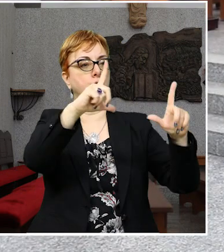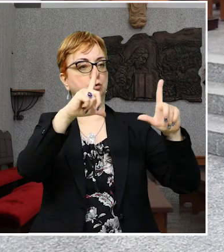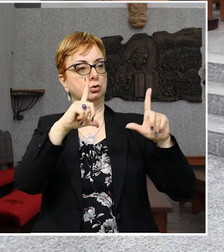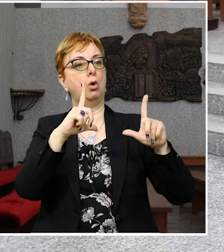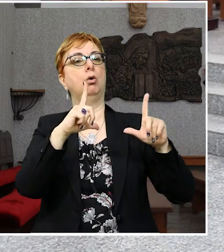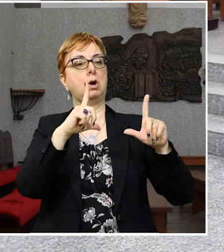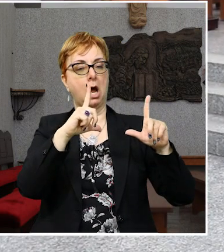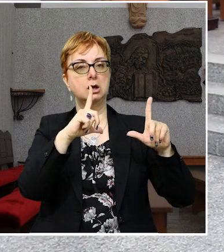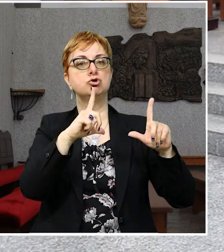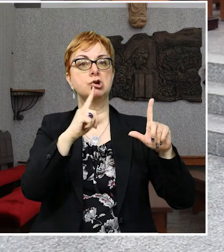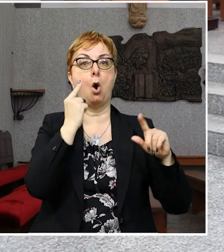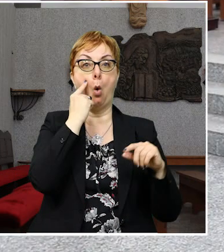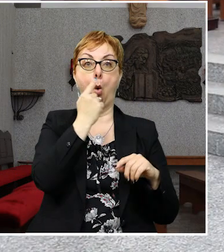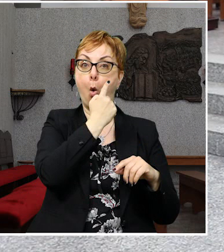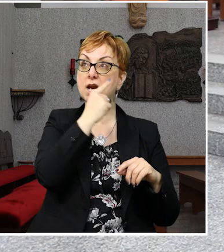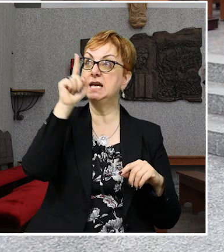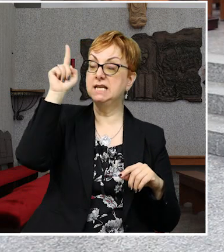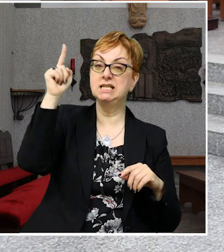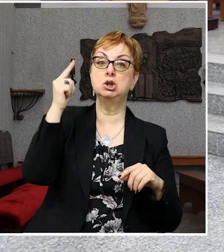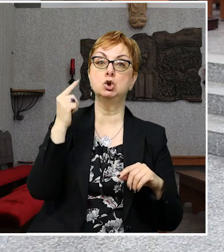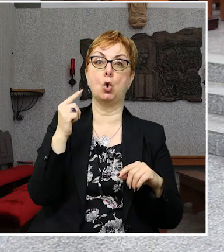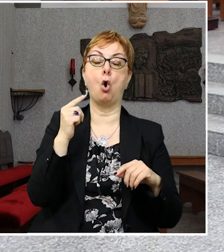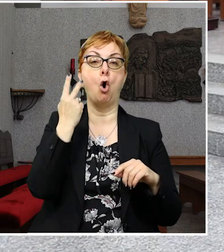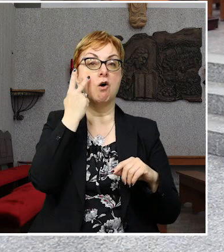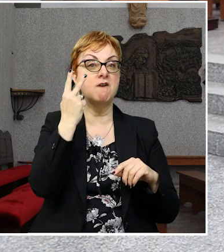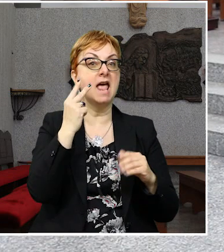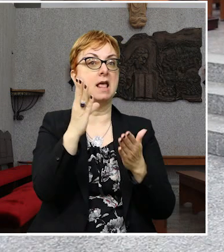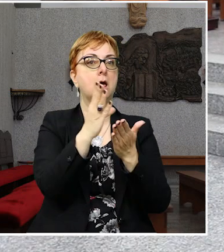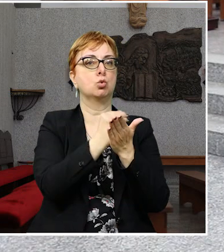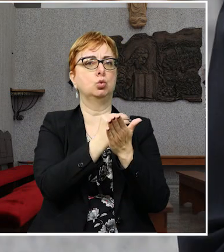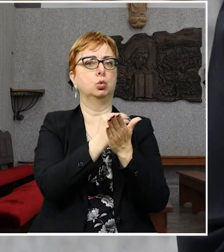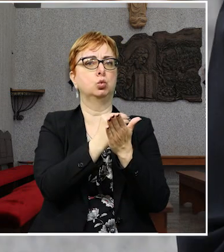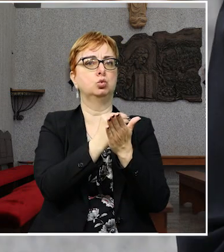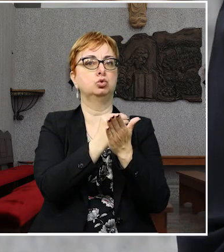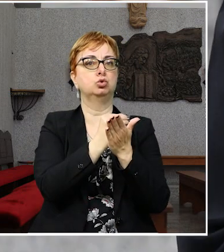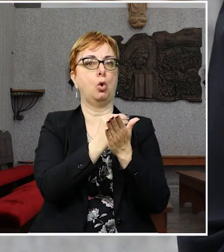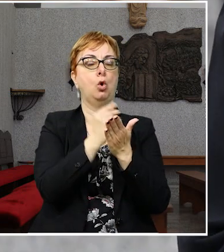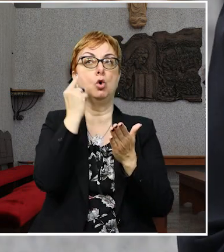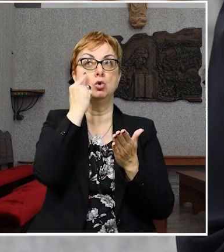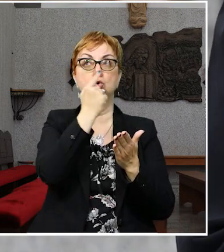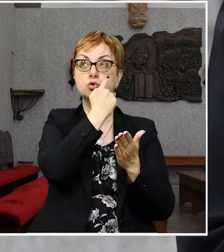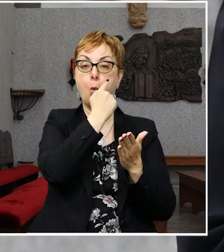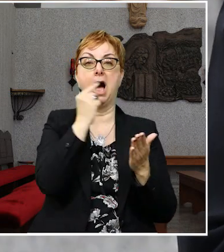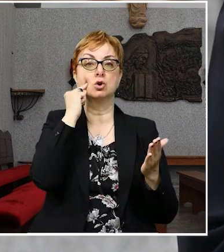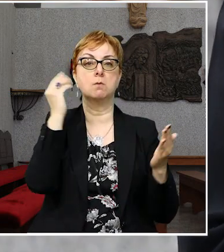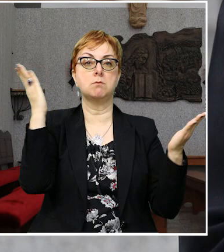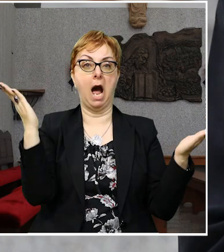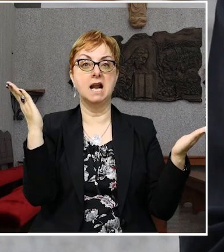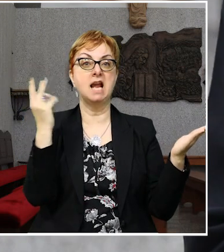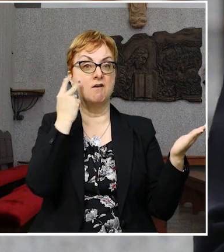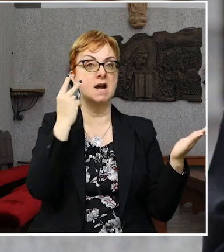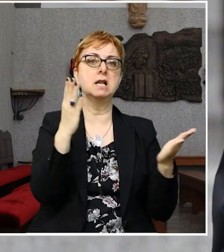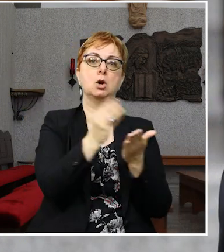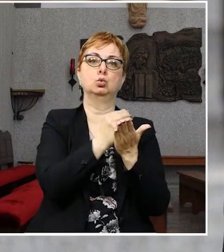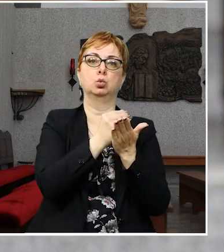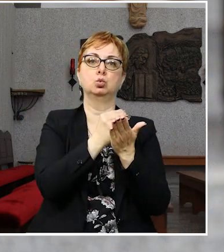vedere tutto con gli occhi di Dio, vedere tutto con lo sguardo di Maria. Ecco